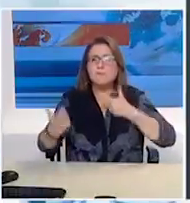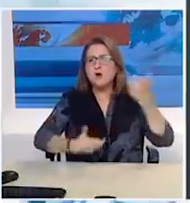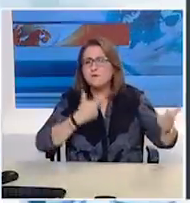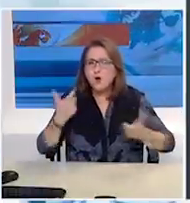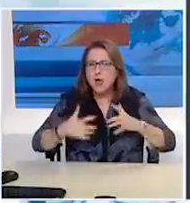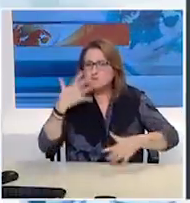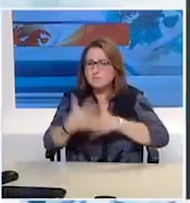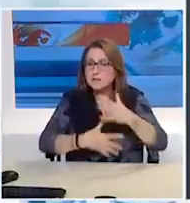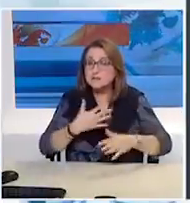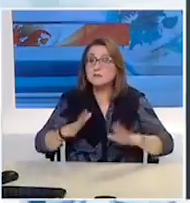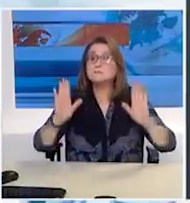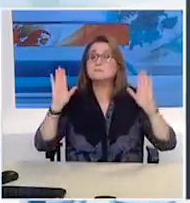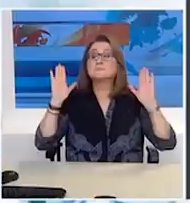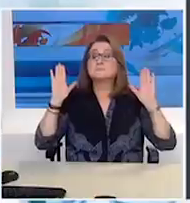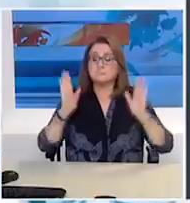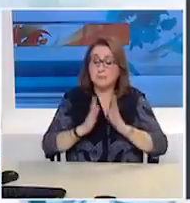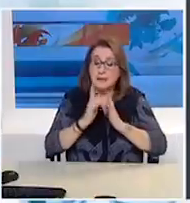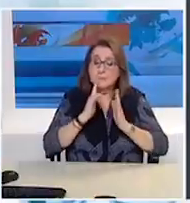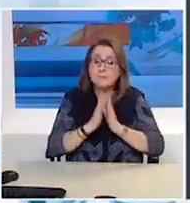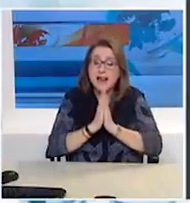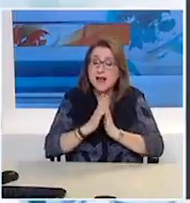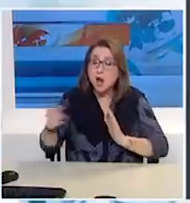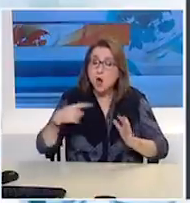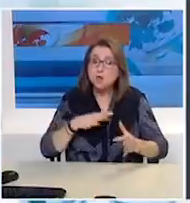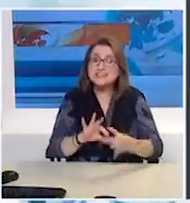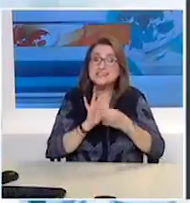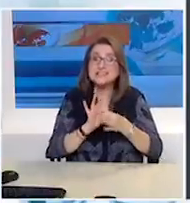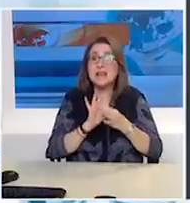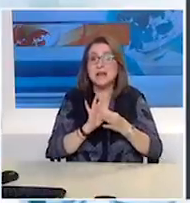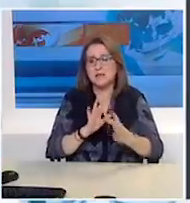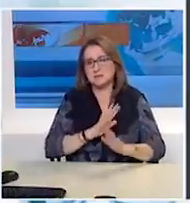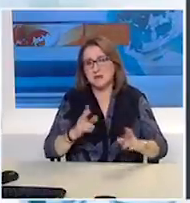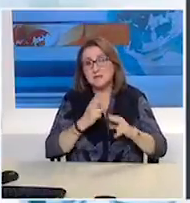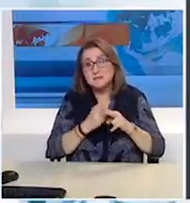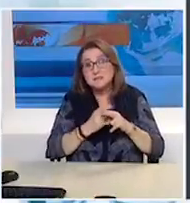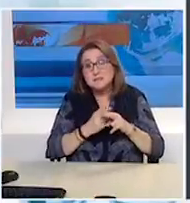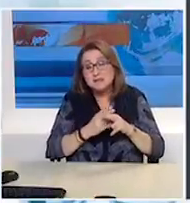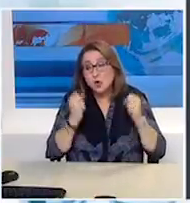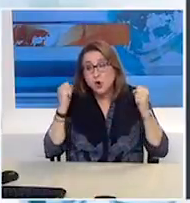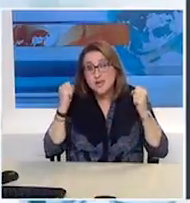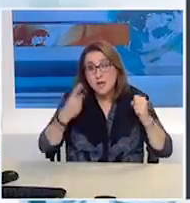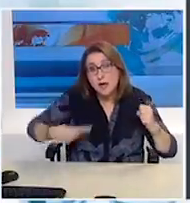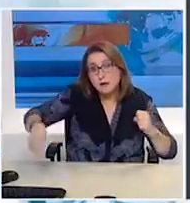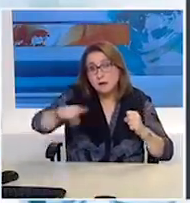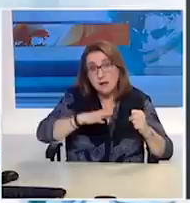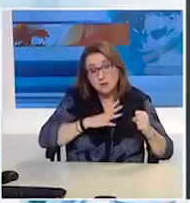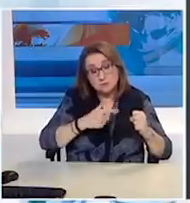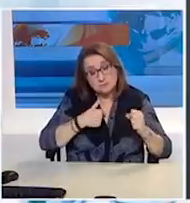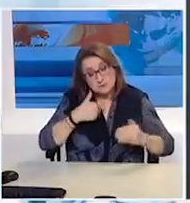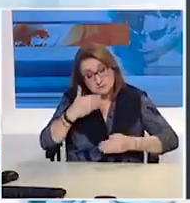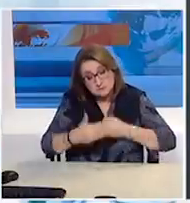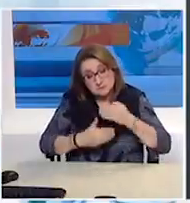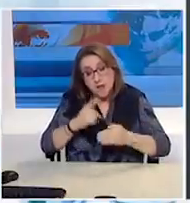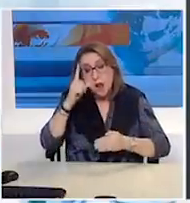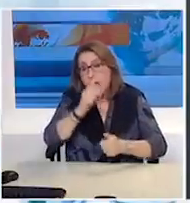να το καταφέρουμε αυτό απαιτείται η συνεργασία της. Παρακολουθούμε τις εξελίξεις και θα πράξουμε ό,τι είναι αναγκαίο για να διασφαλιστεί η